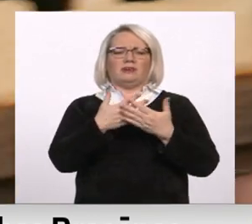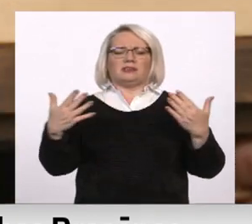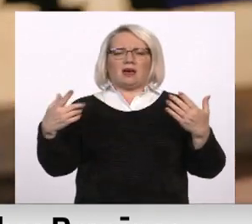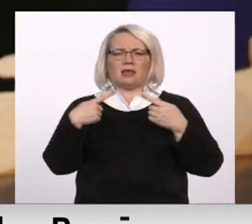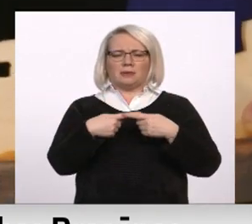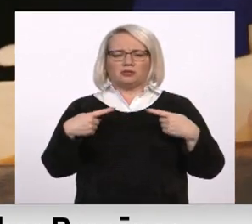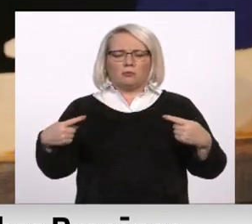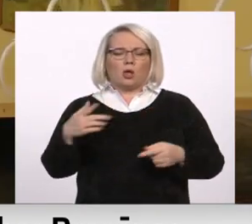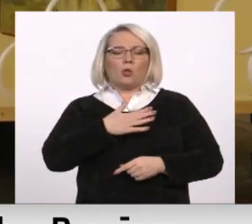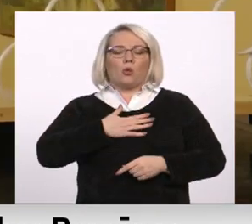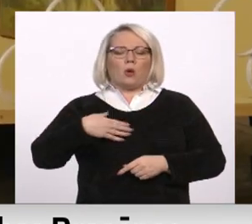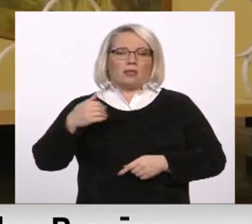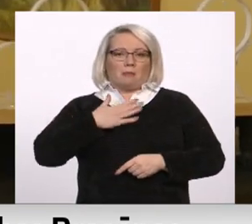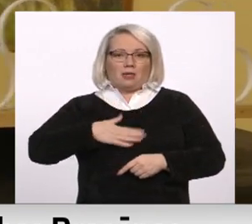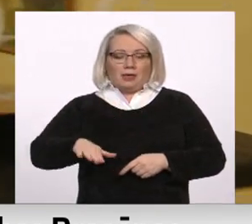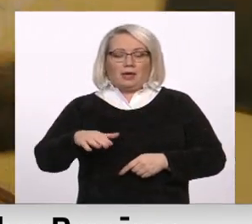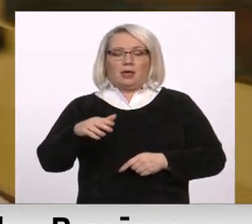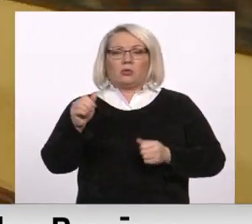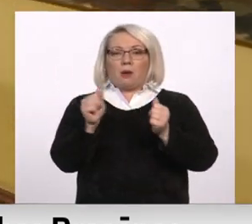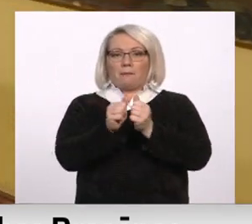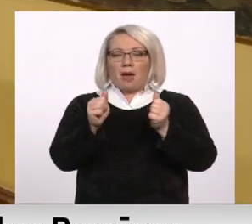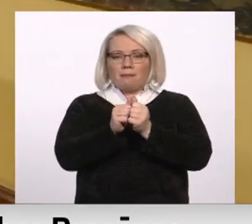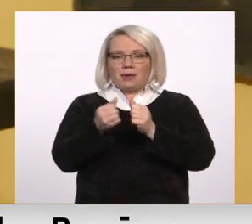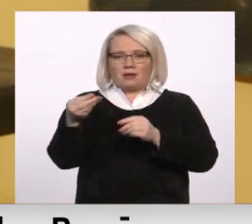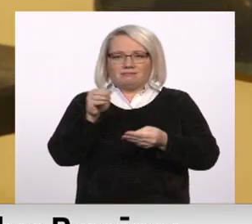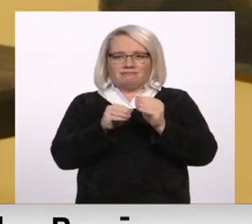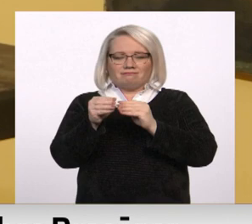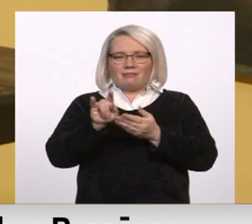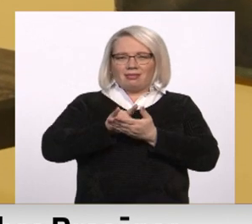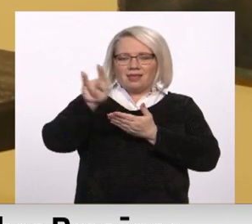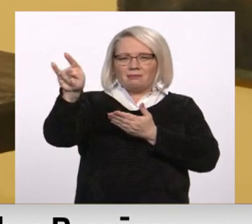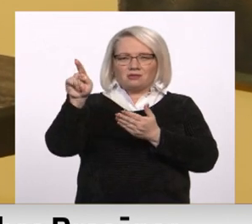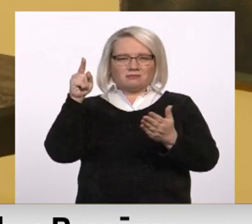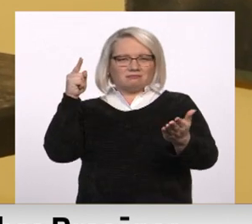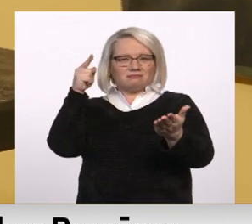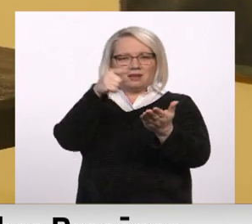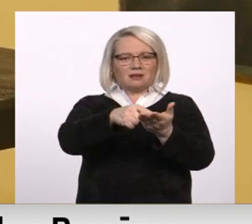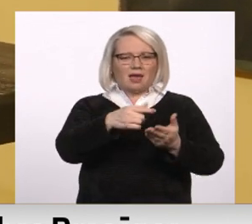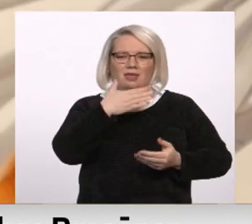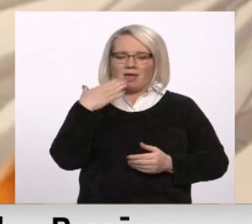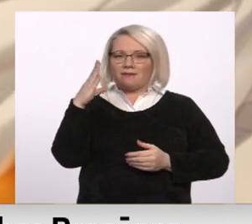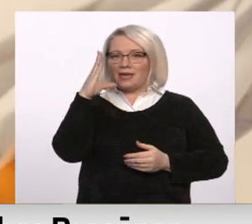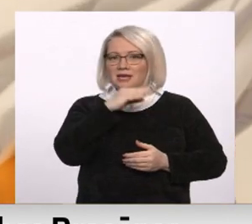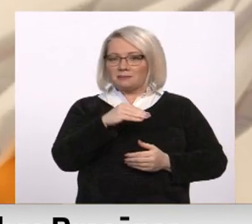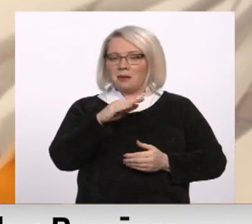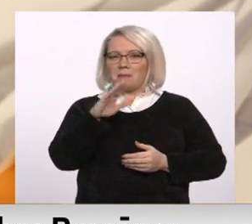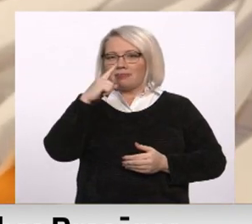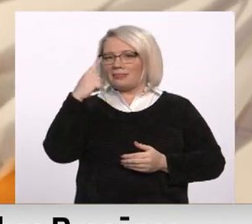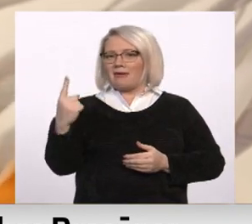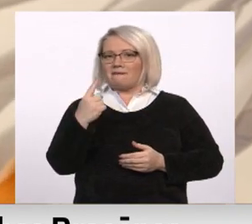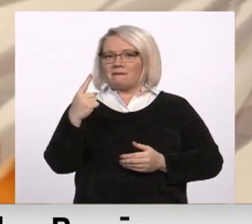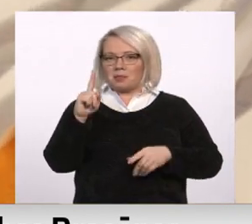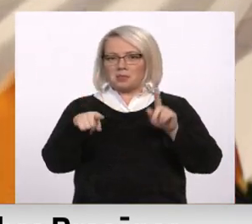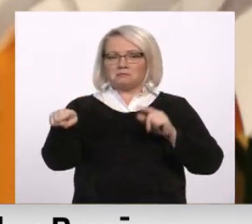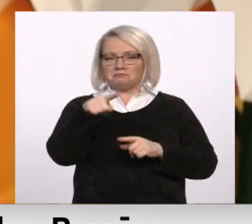tas ļoti patīk. Šķiet, ka no papīra izlocīto lidmašīnu ielidināt mērķi ir teju neiespējami, bet nevienam vien tas